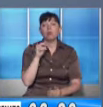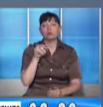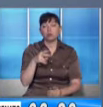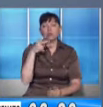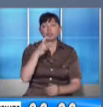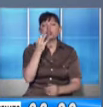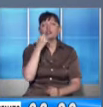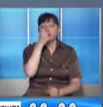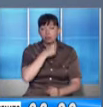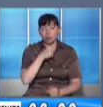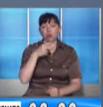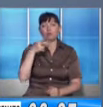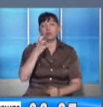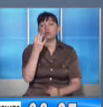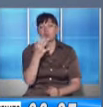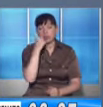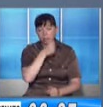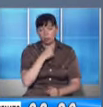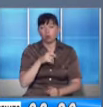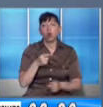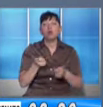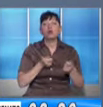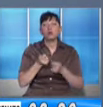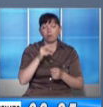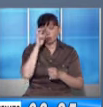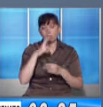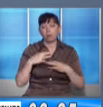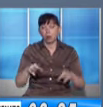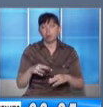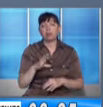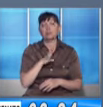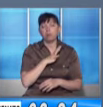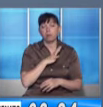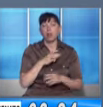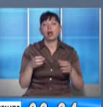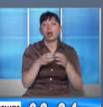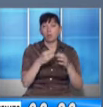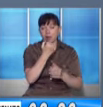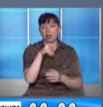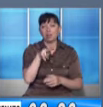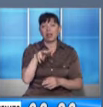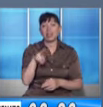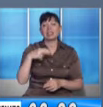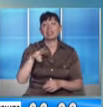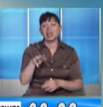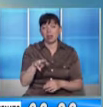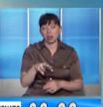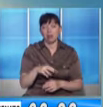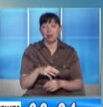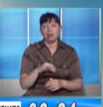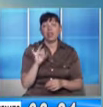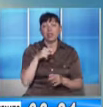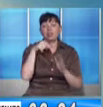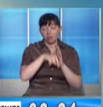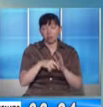în 2014-2015 la conducere, la guvernare era echipa PLD-meului. Alături în această echipă